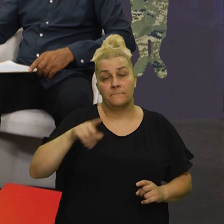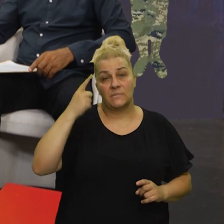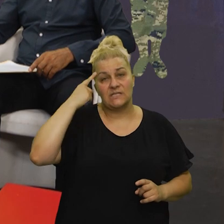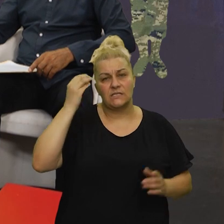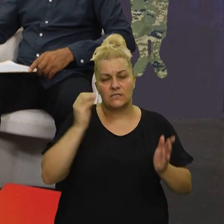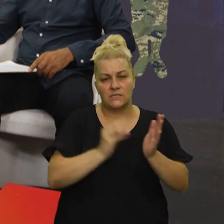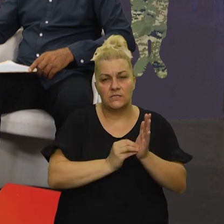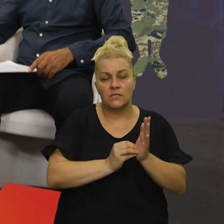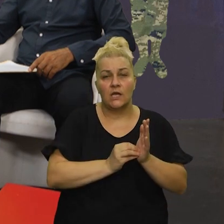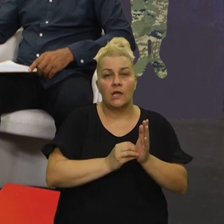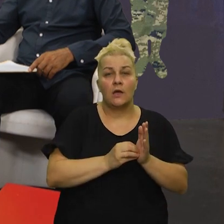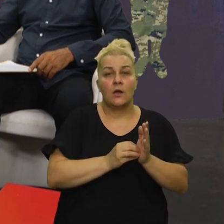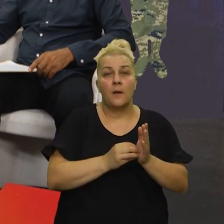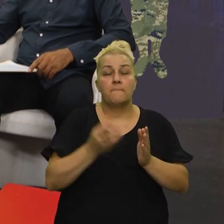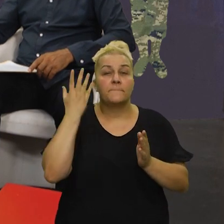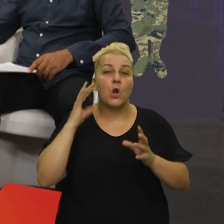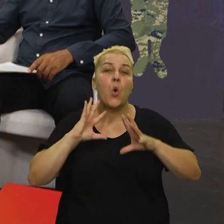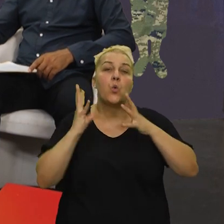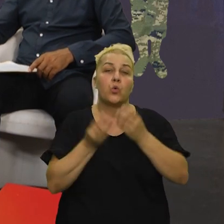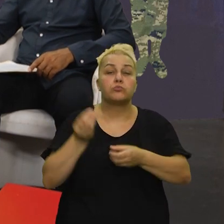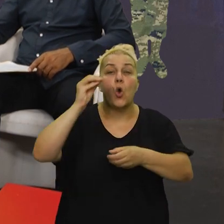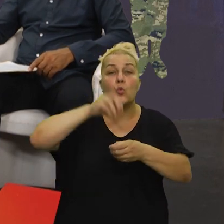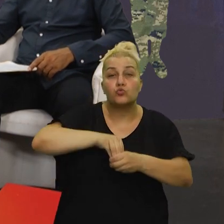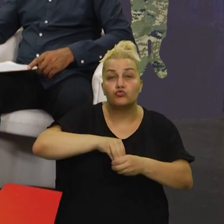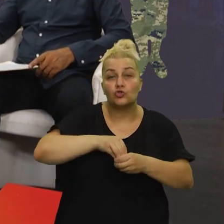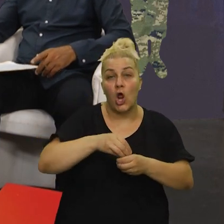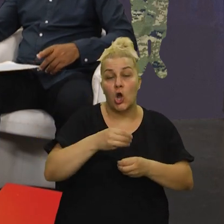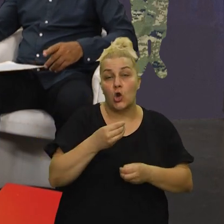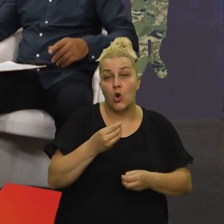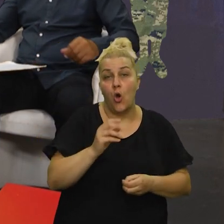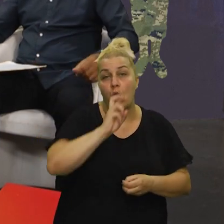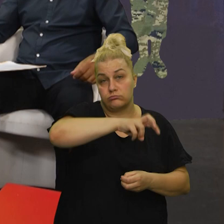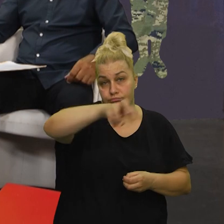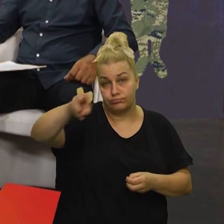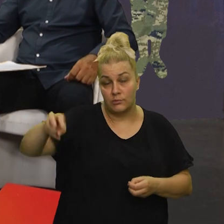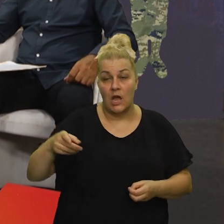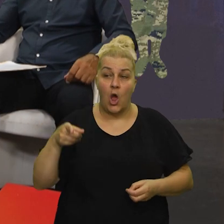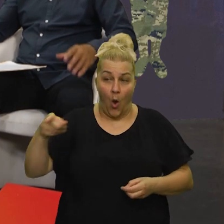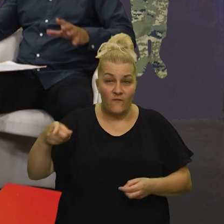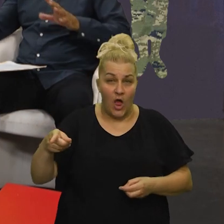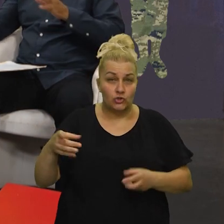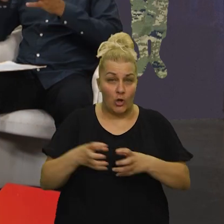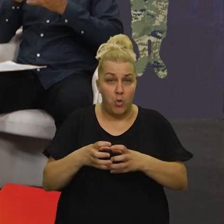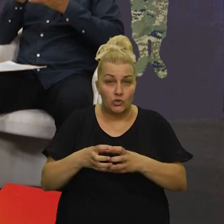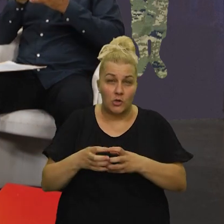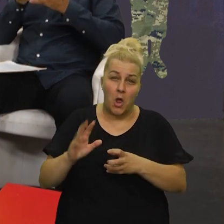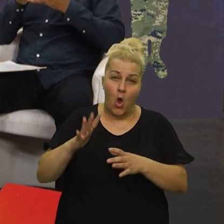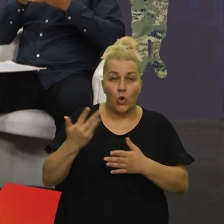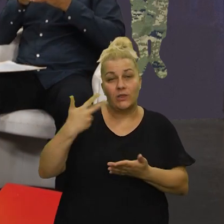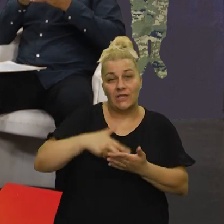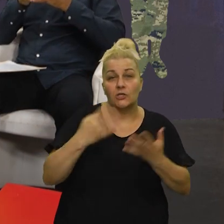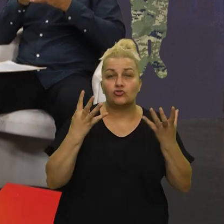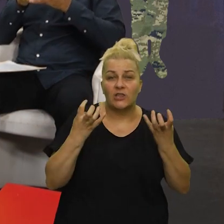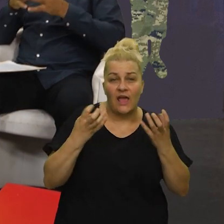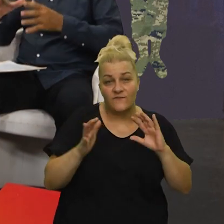znakovit, je bilo gotovo u svim postrojbama u Domovinskom ratu. Kroz vašu postrojbu je nešto malo manje prošlo, 3900